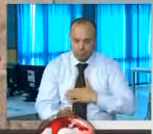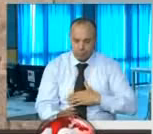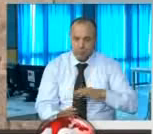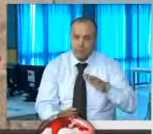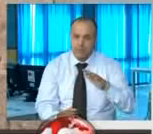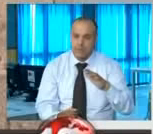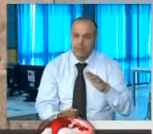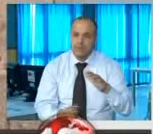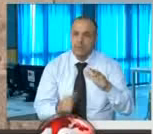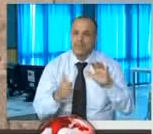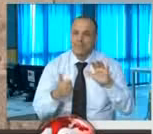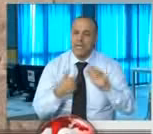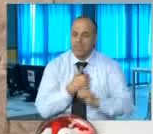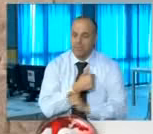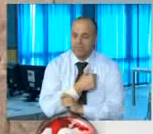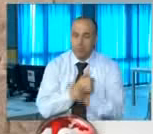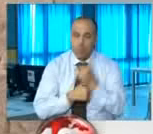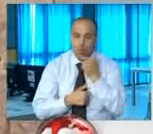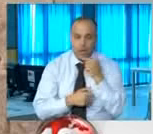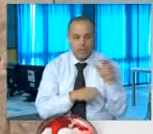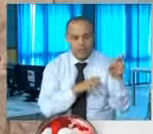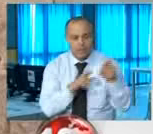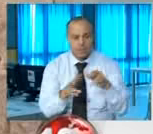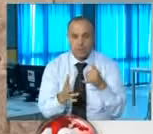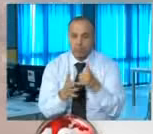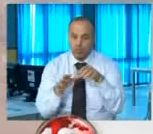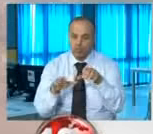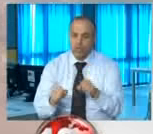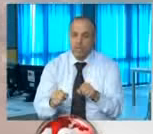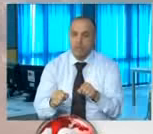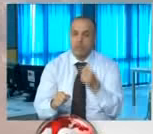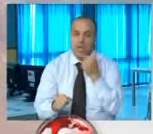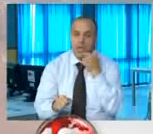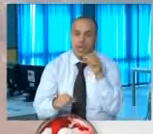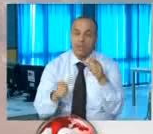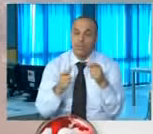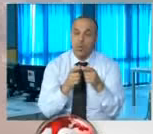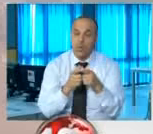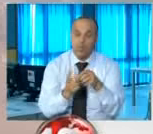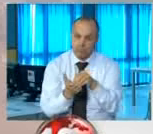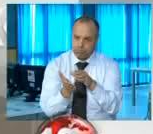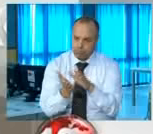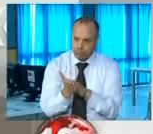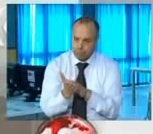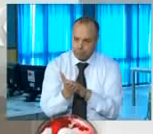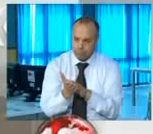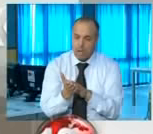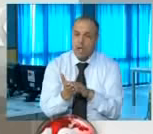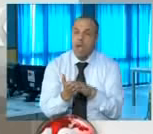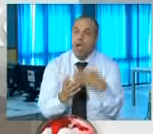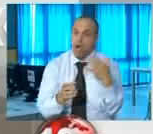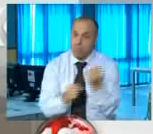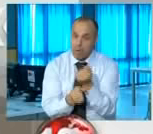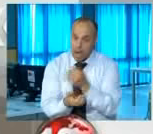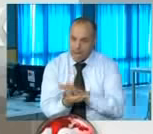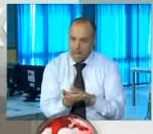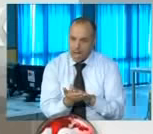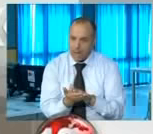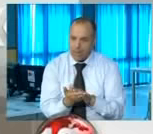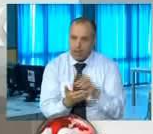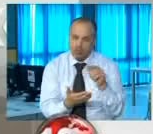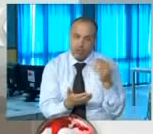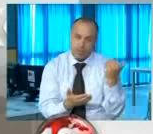حوالي 6 أسابيع، وباستعادة السيطرة عليها يكون التنظيم قد سجل أول مكسب ميداني له منذ